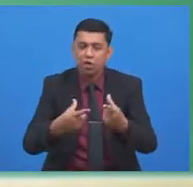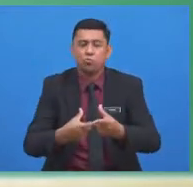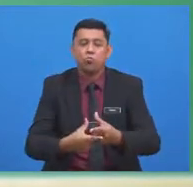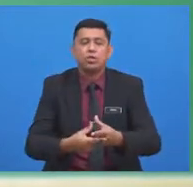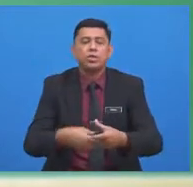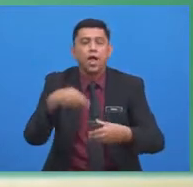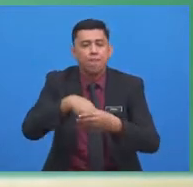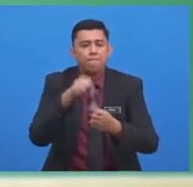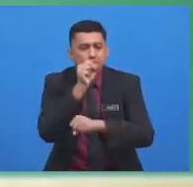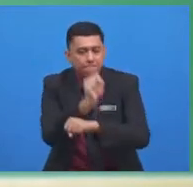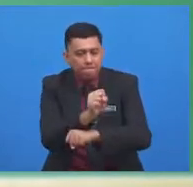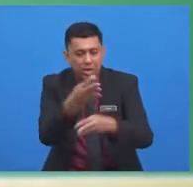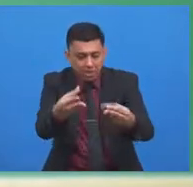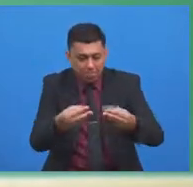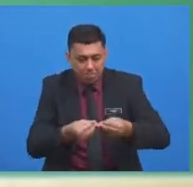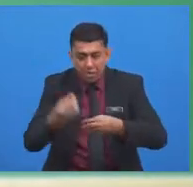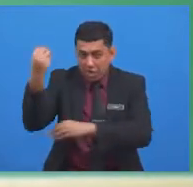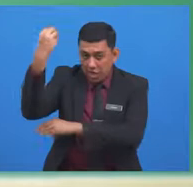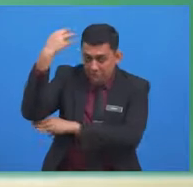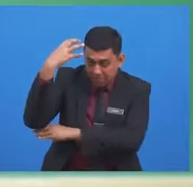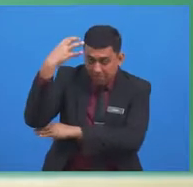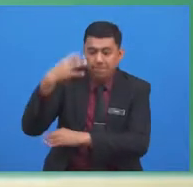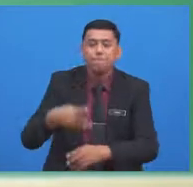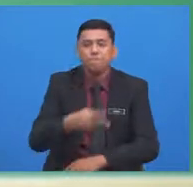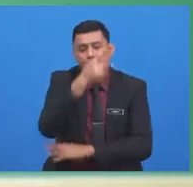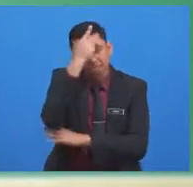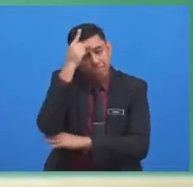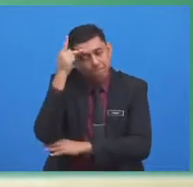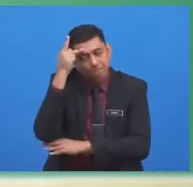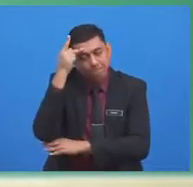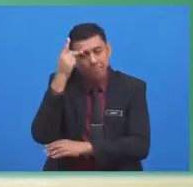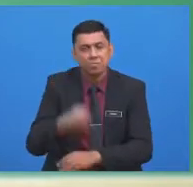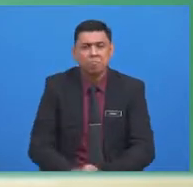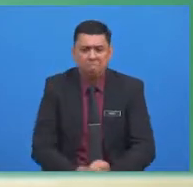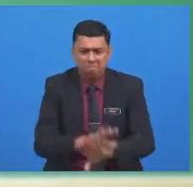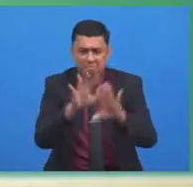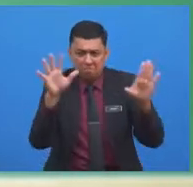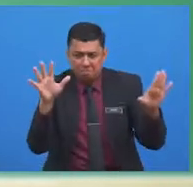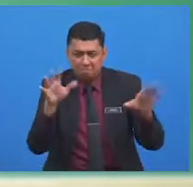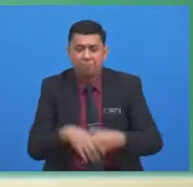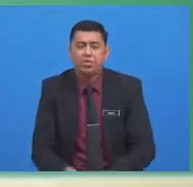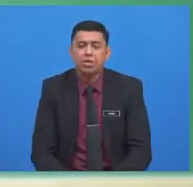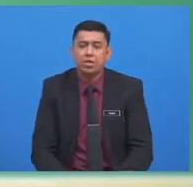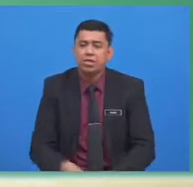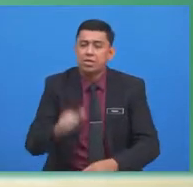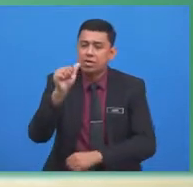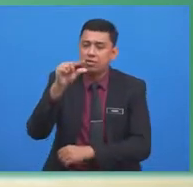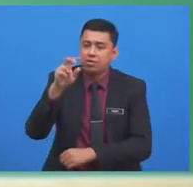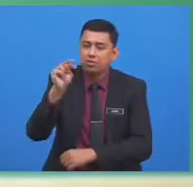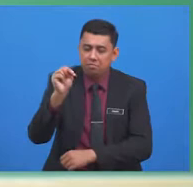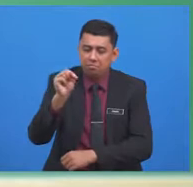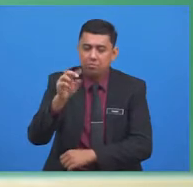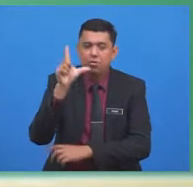batuan yang menerima cahaya matahari kerana terdedah kepada ejen luluh hawa seperti